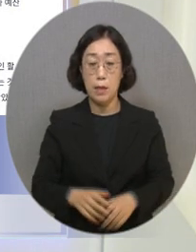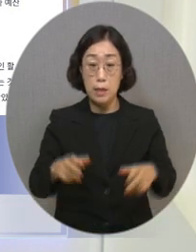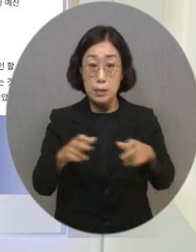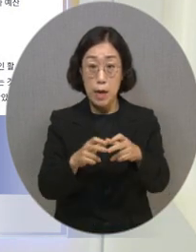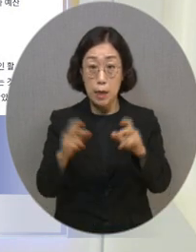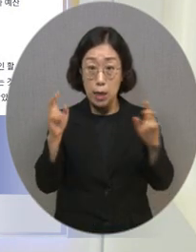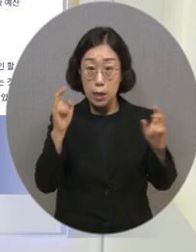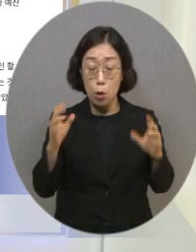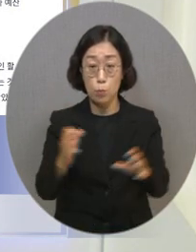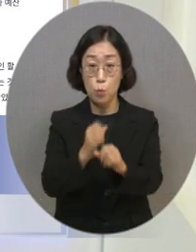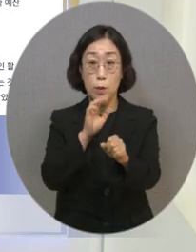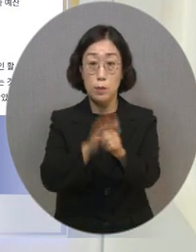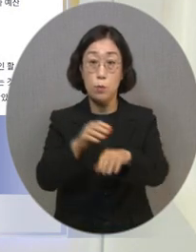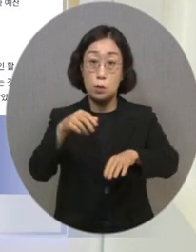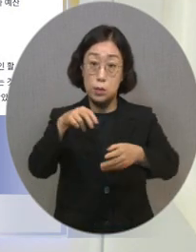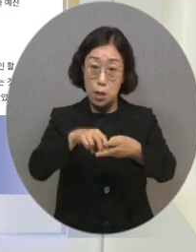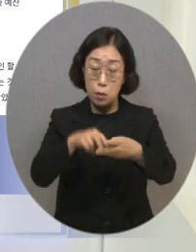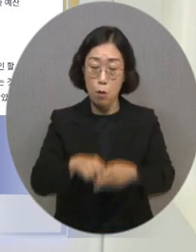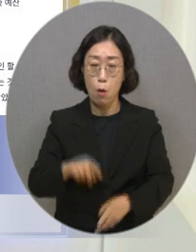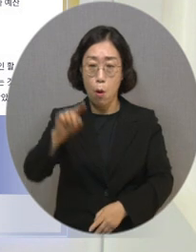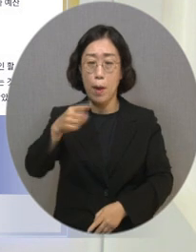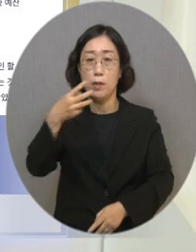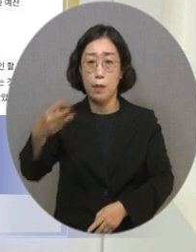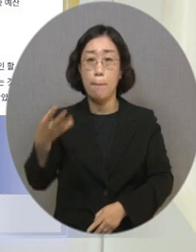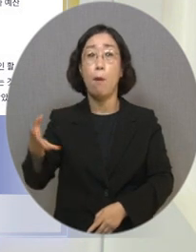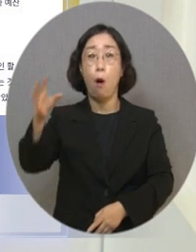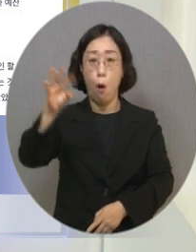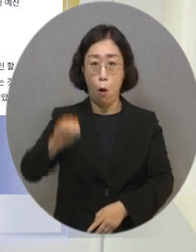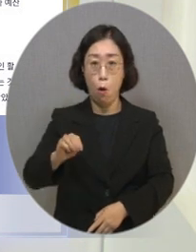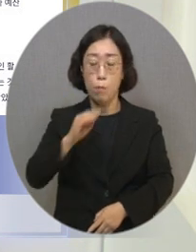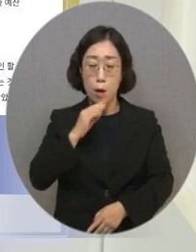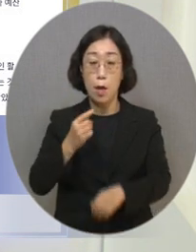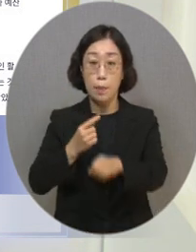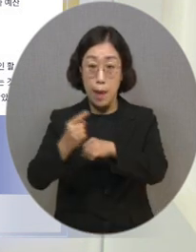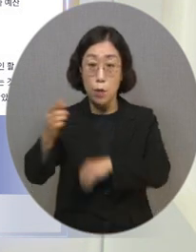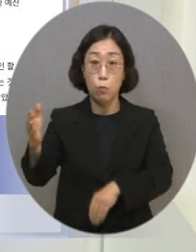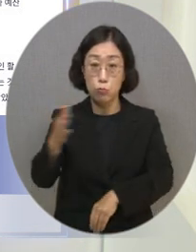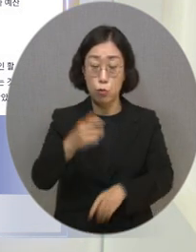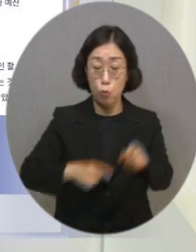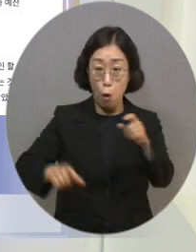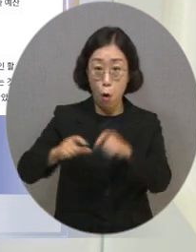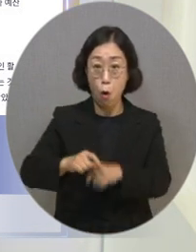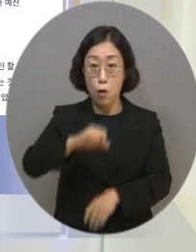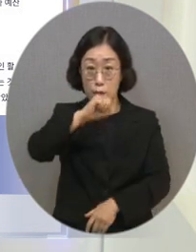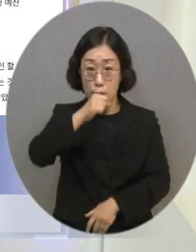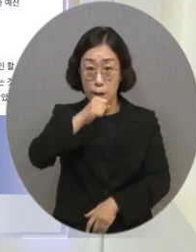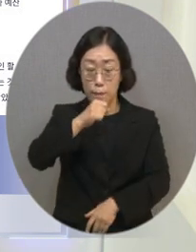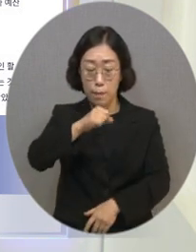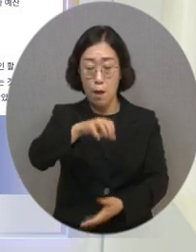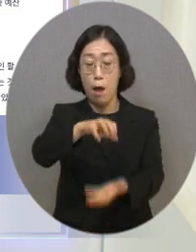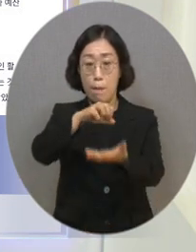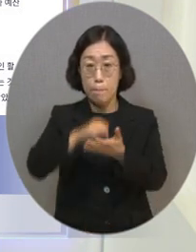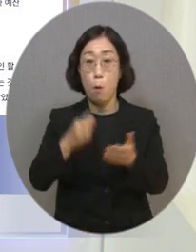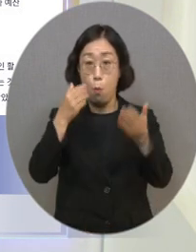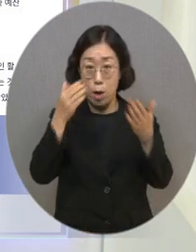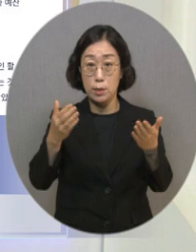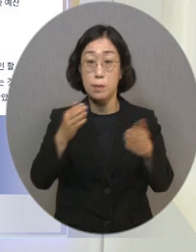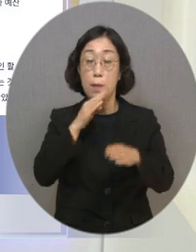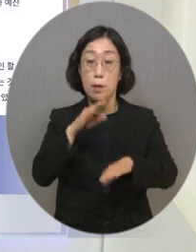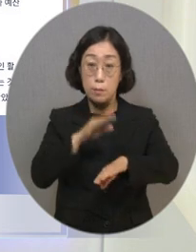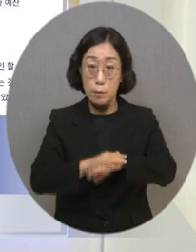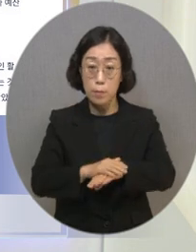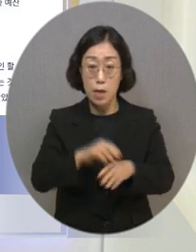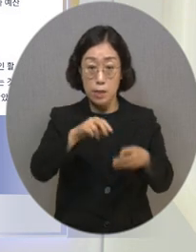종합지원 센터의 올해 예산이 103억 원입니다 물론 내년부터는 해당 예산이 제대로 배정될 것이기에이